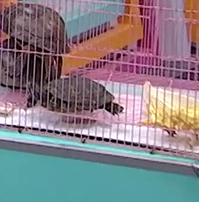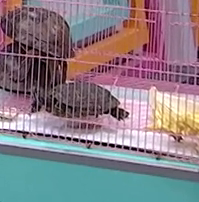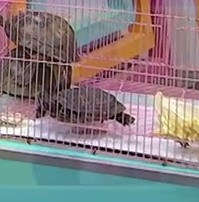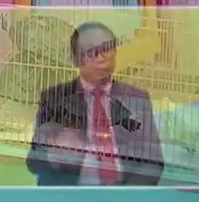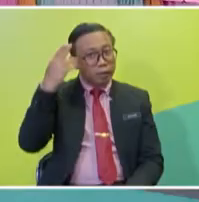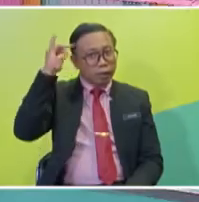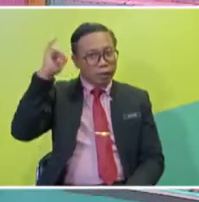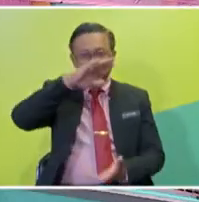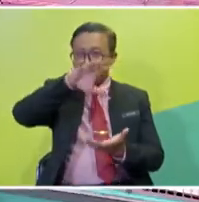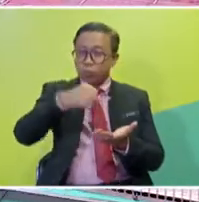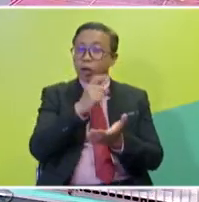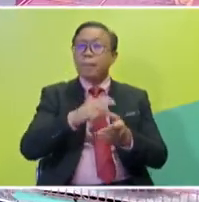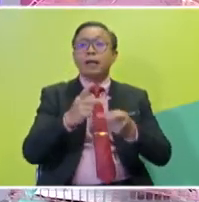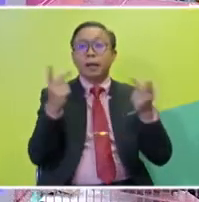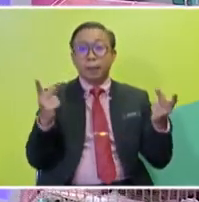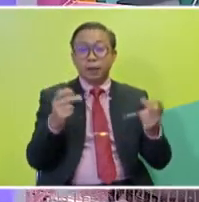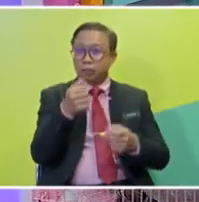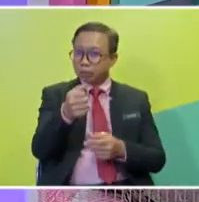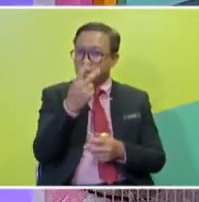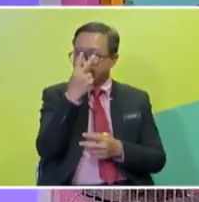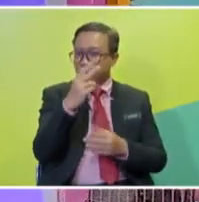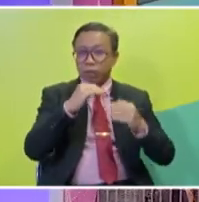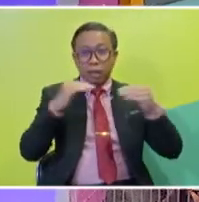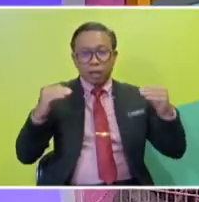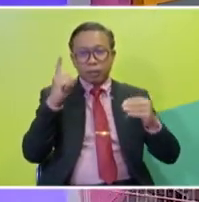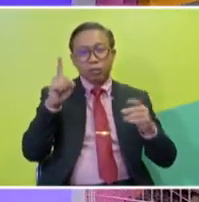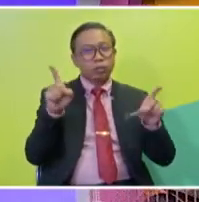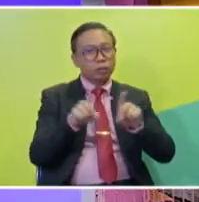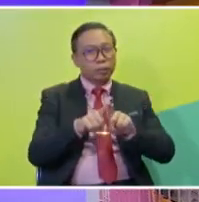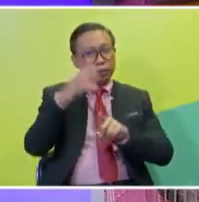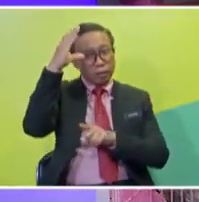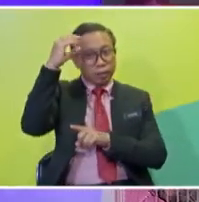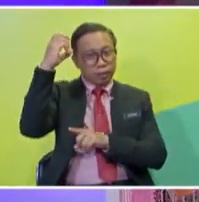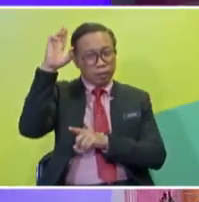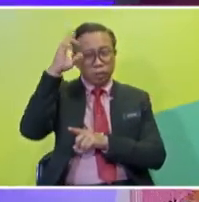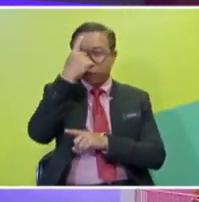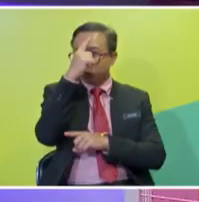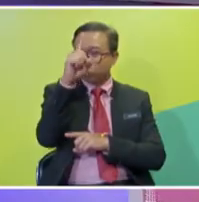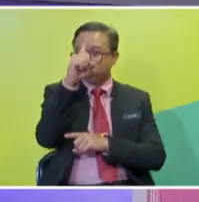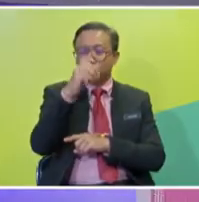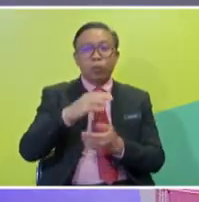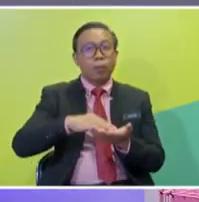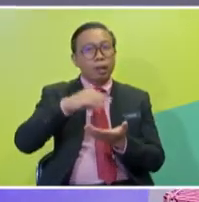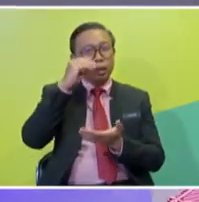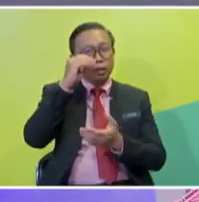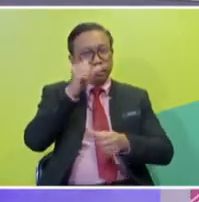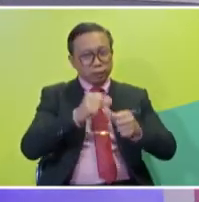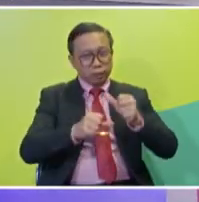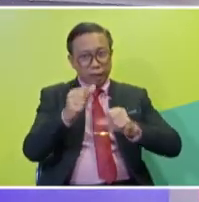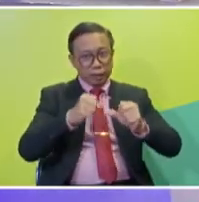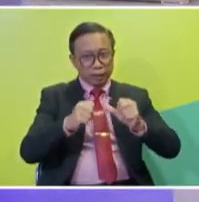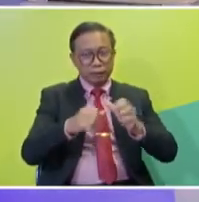Hai semua apa kabar Anda sedang menonton slot tahap 1 bersama saya Abang Kris untuk mata pelajaran